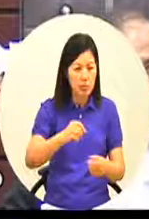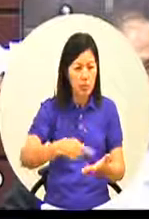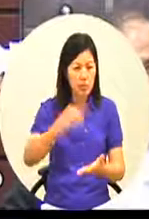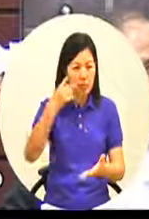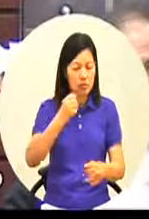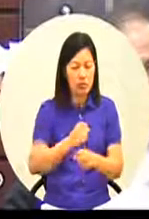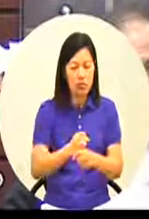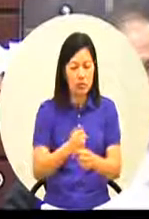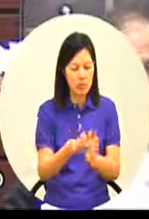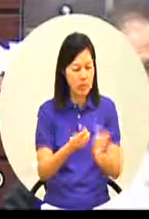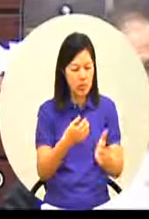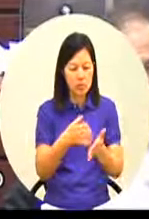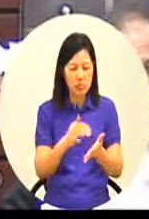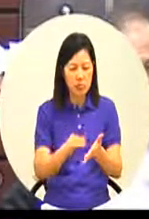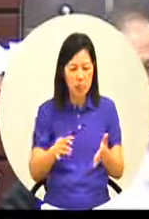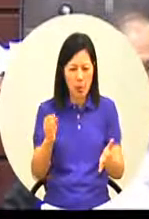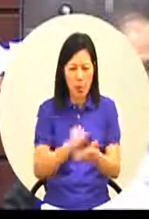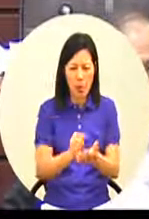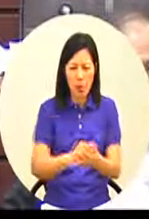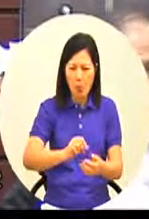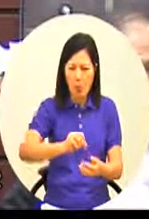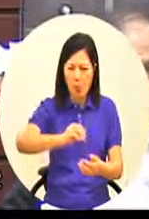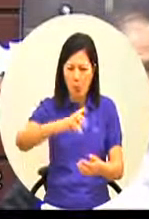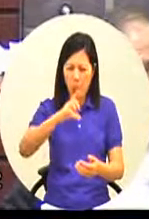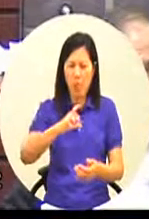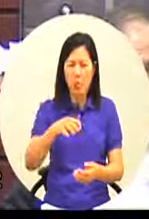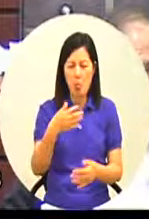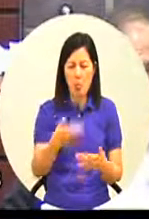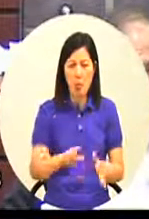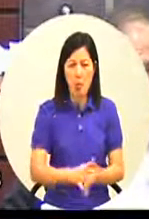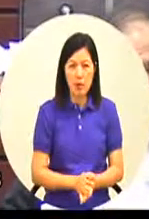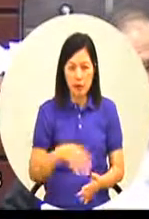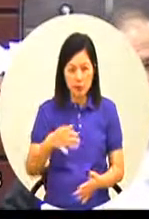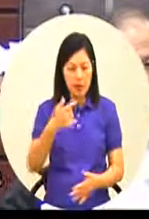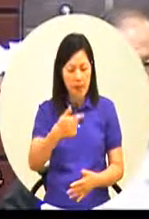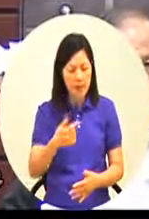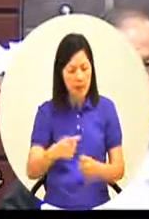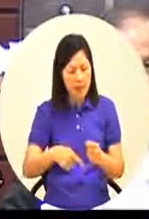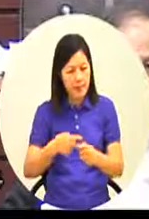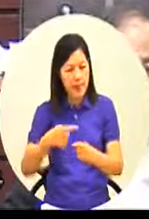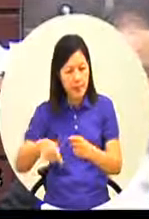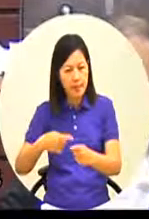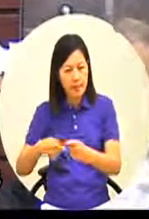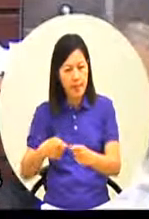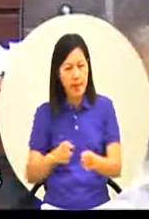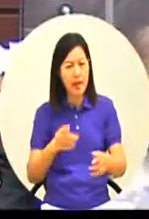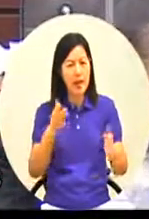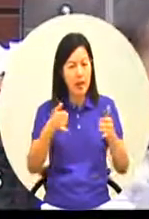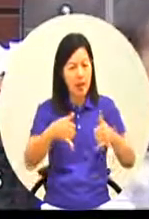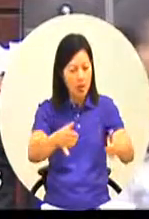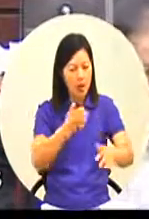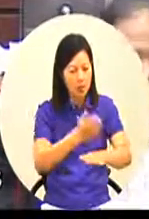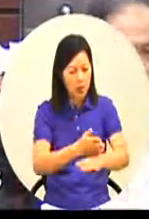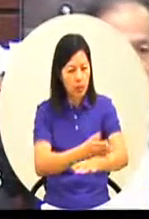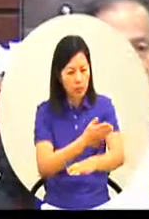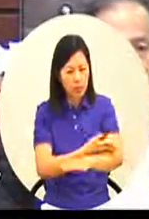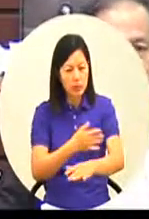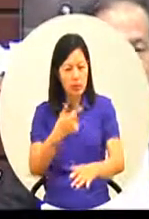算非常的庞大。那我们的计划是说，我们逐年咱一个一个路段做，总有完成的一天